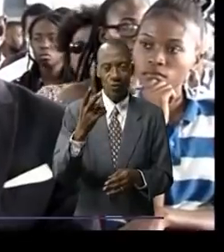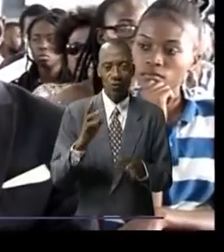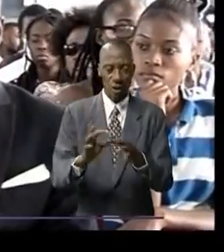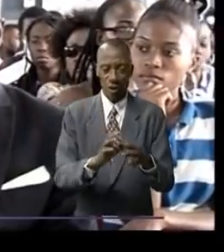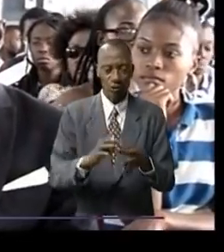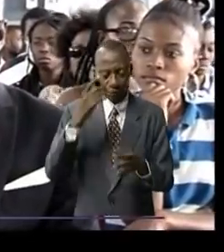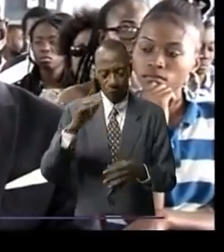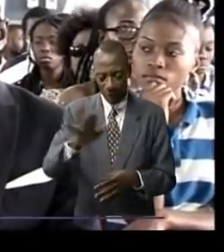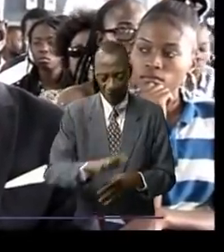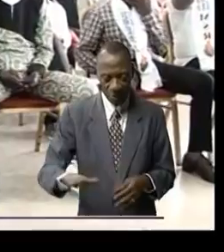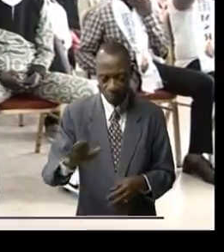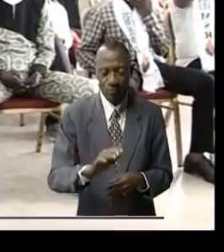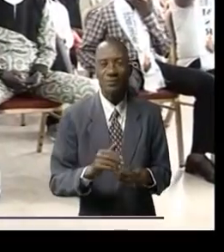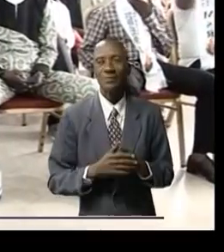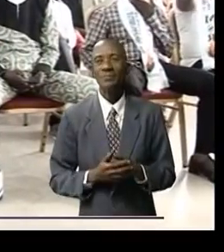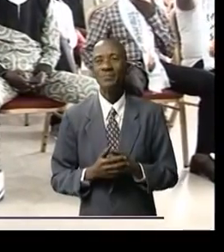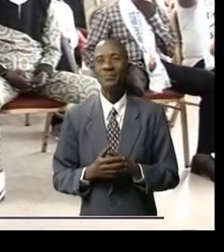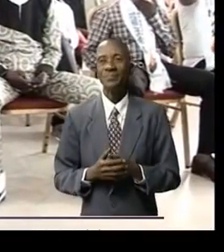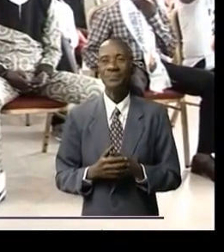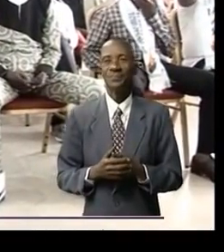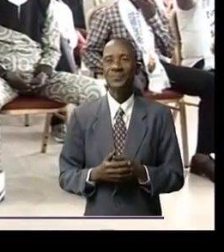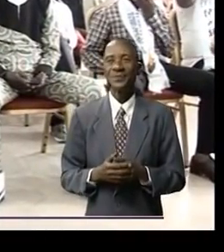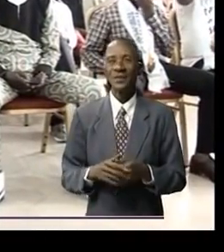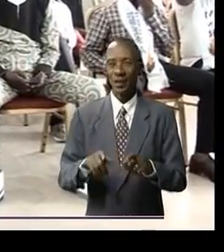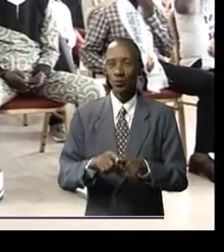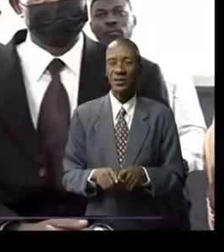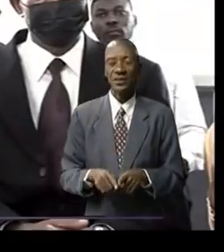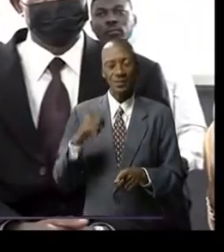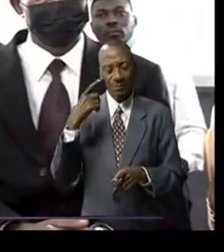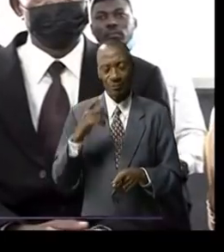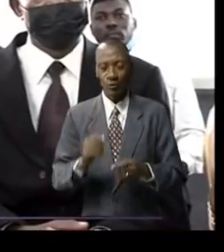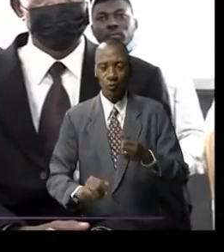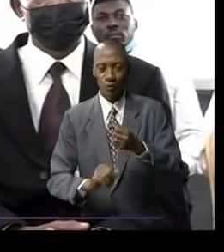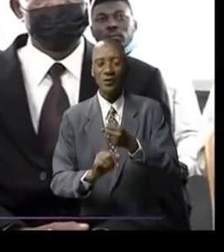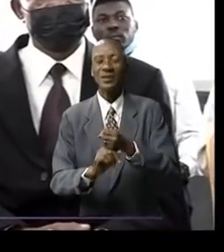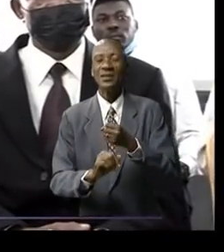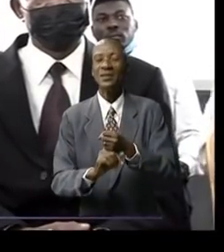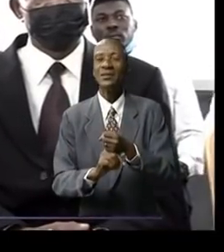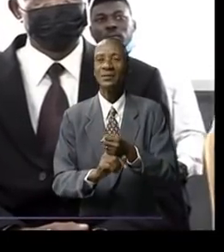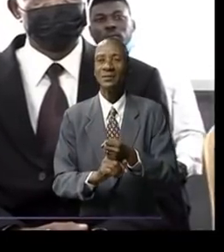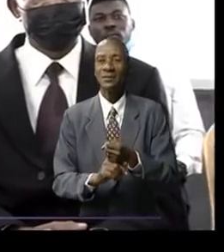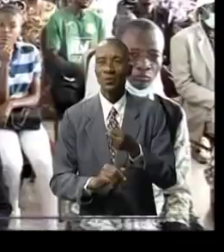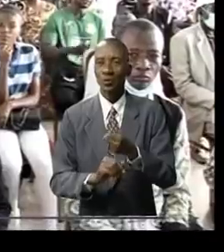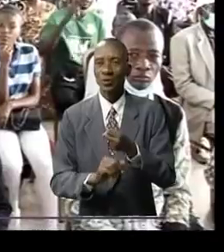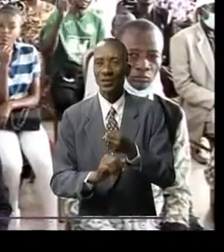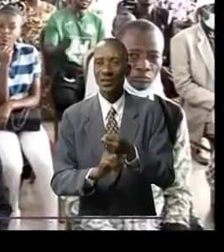Vous remercier pour la déclaration que vous venez de lire ici en vous prononçant